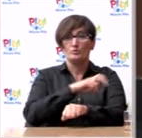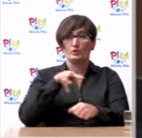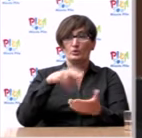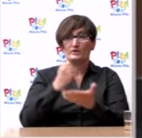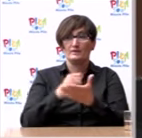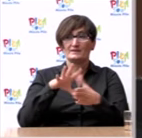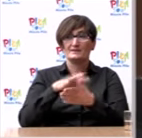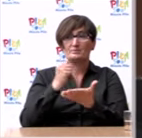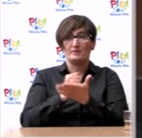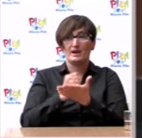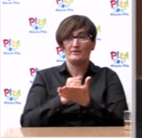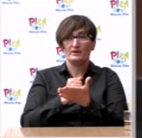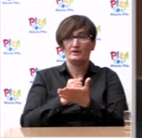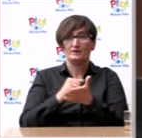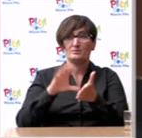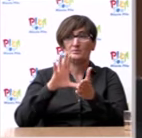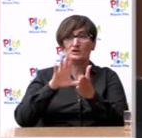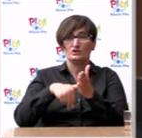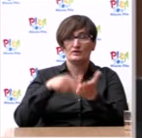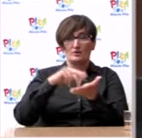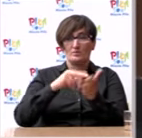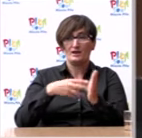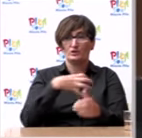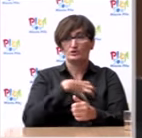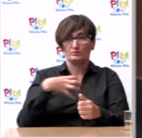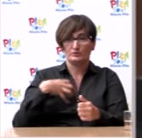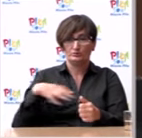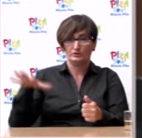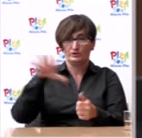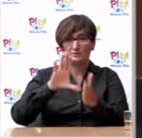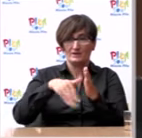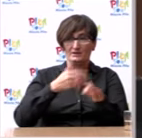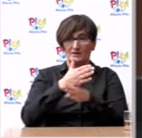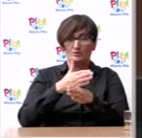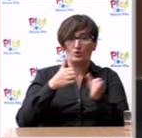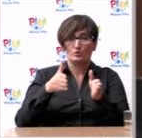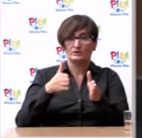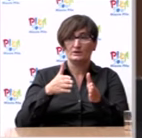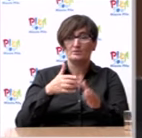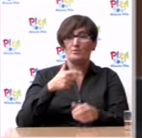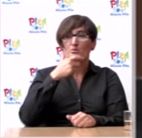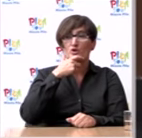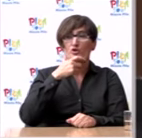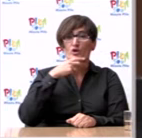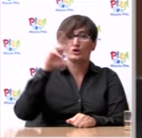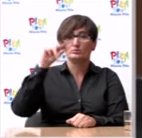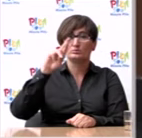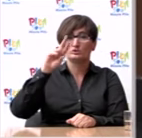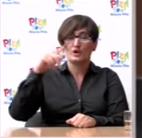projekt uchwały w sprawie przystąpienia do sporządzenia miejscowego planu zagospodarowania przestrzennego miasta Piły Bydgoskie Przedmieście 2.